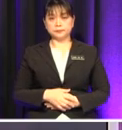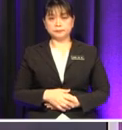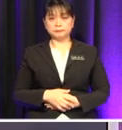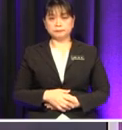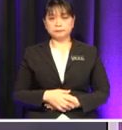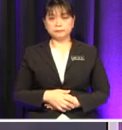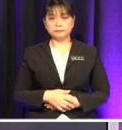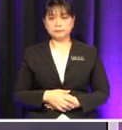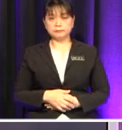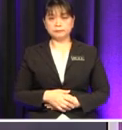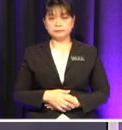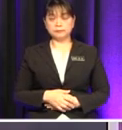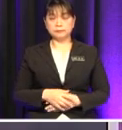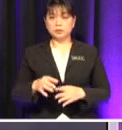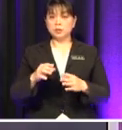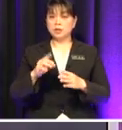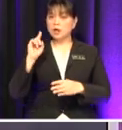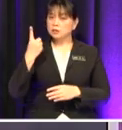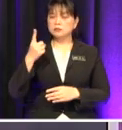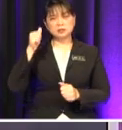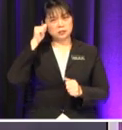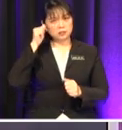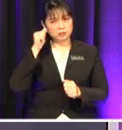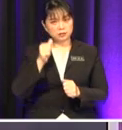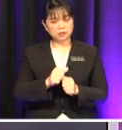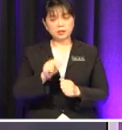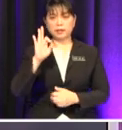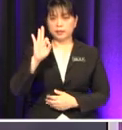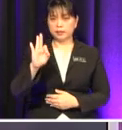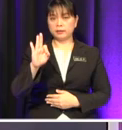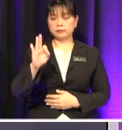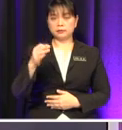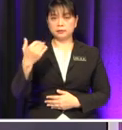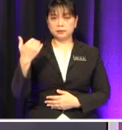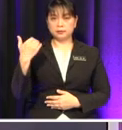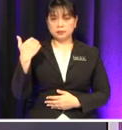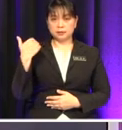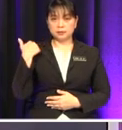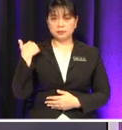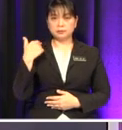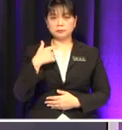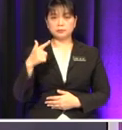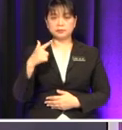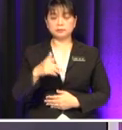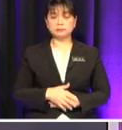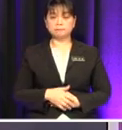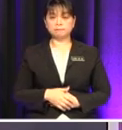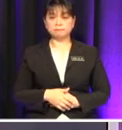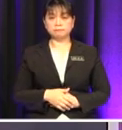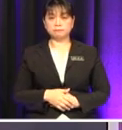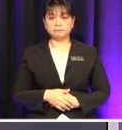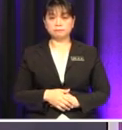ke sini oke cuma diingat akronim kalau F di tengah Apa maksud ya adalah